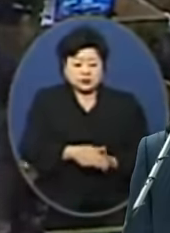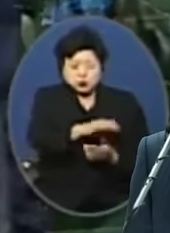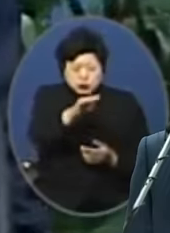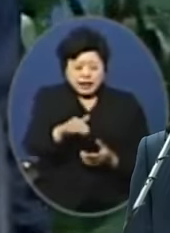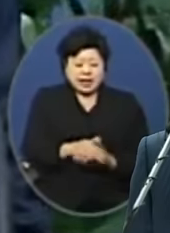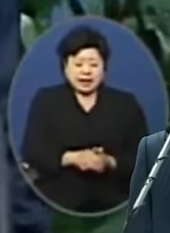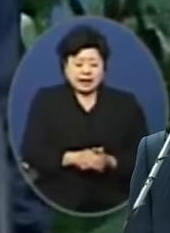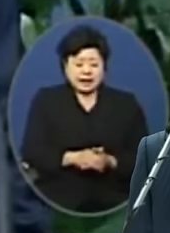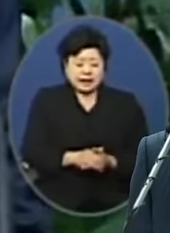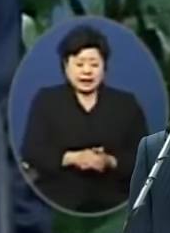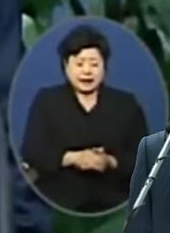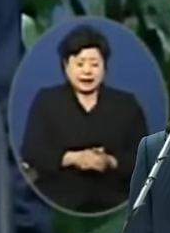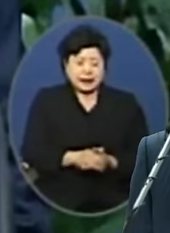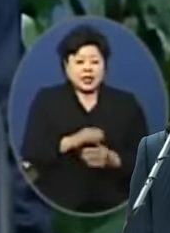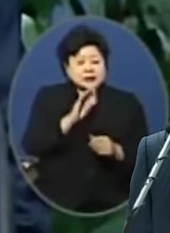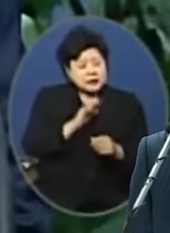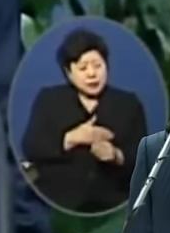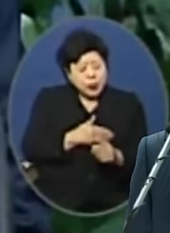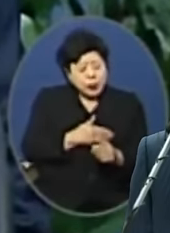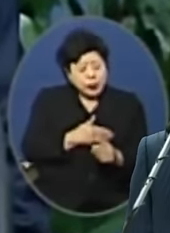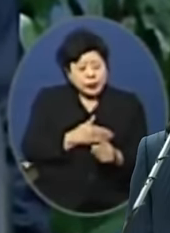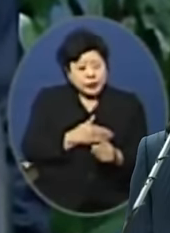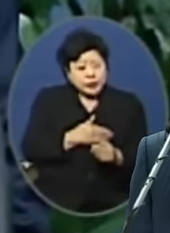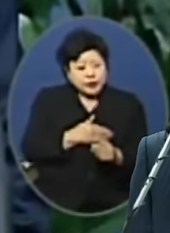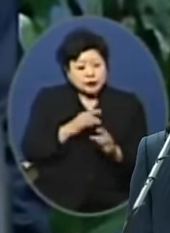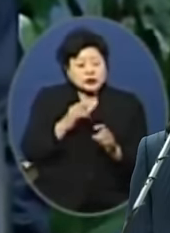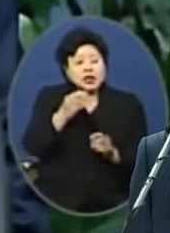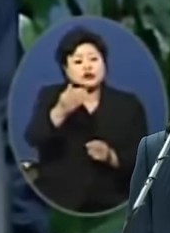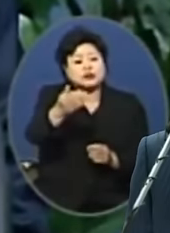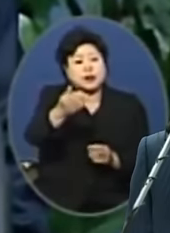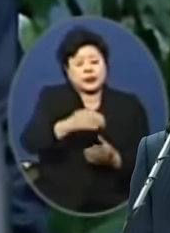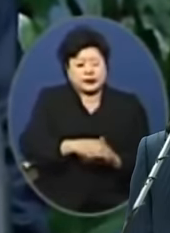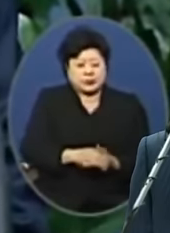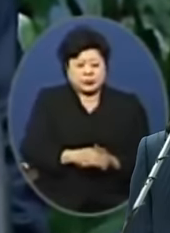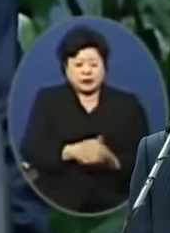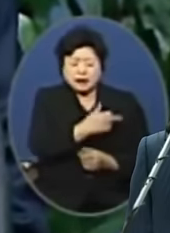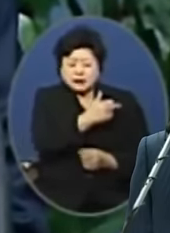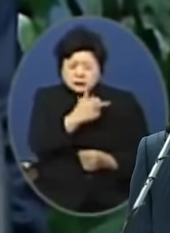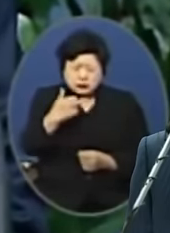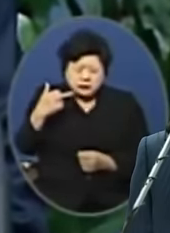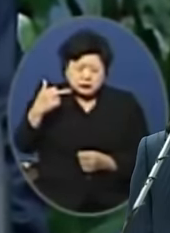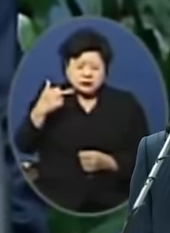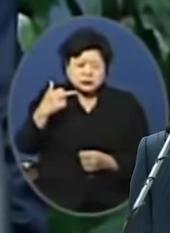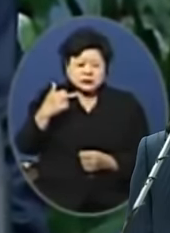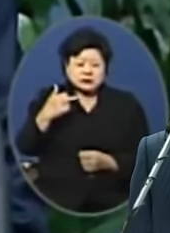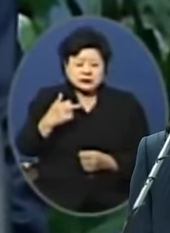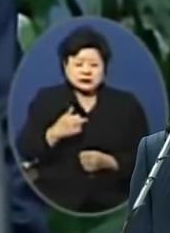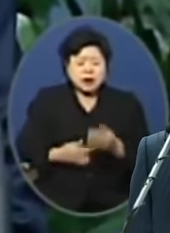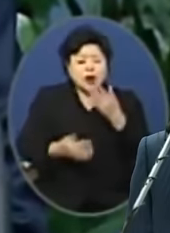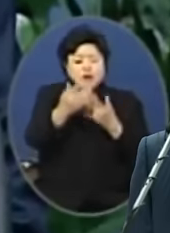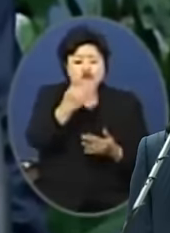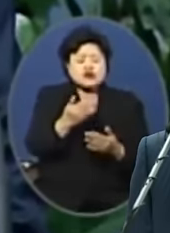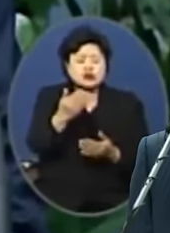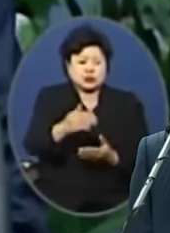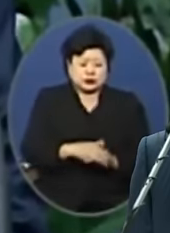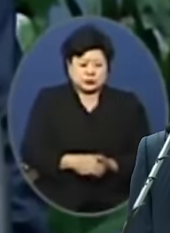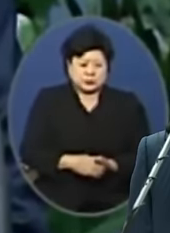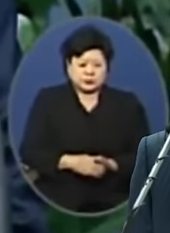우리에게 잘못 전달되면 큰 화재를 가지고 온다는